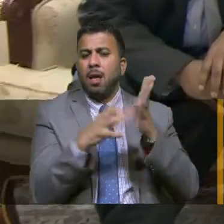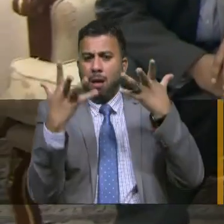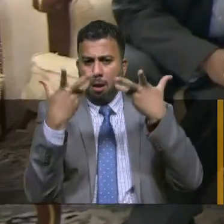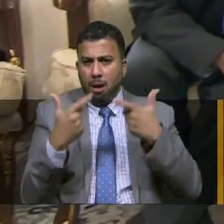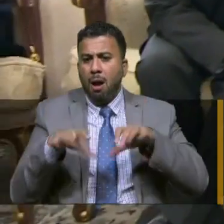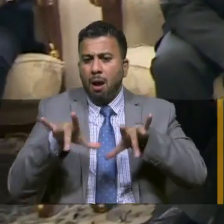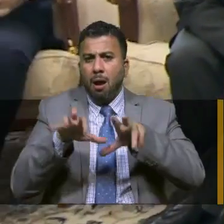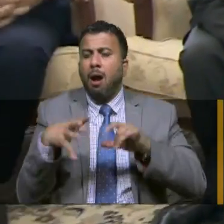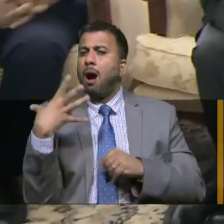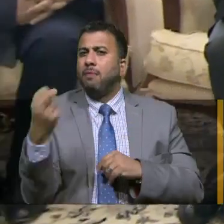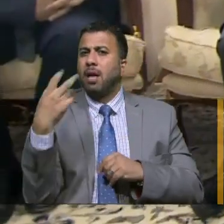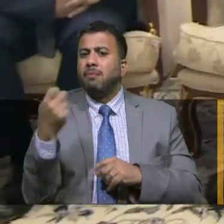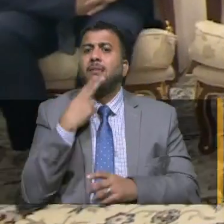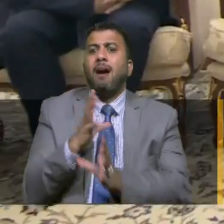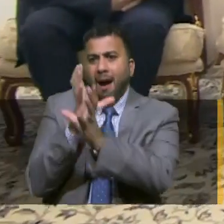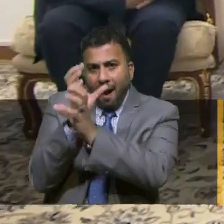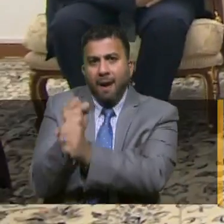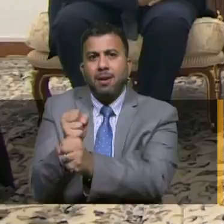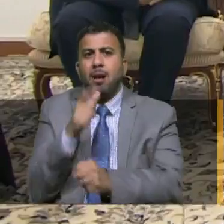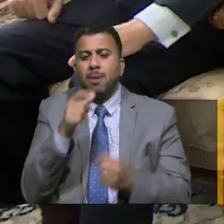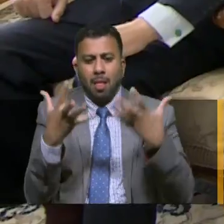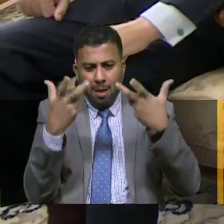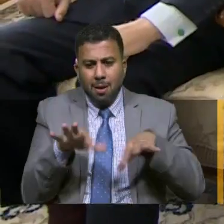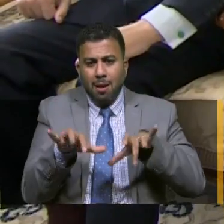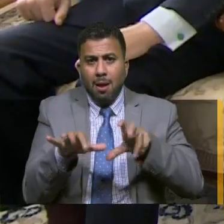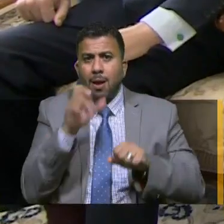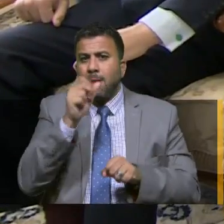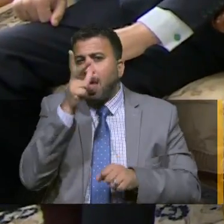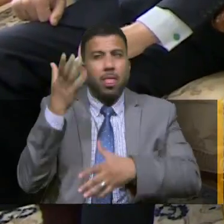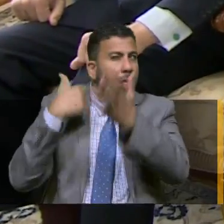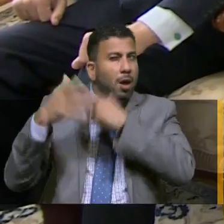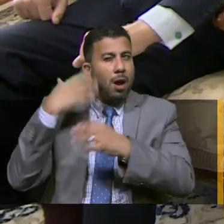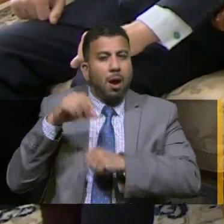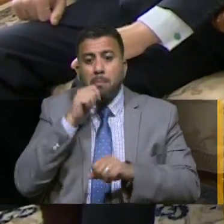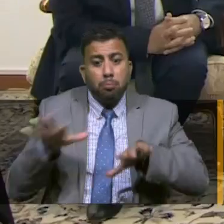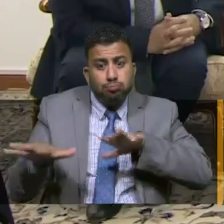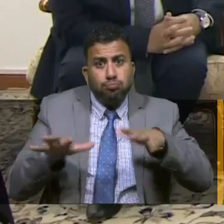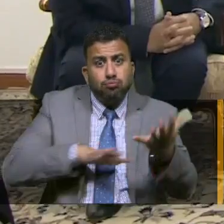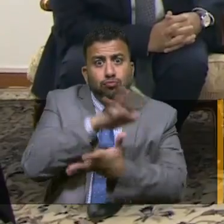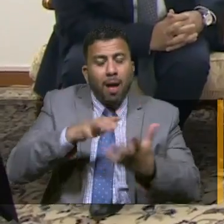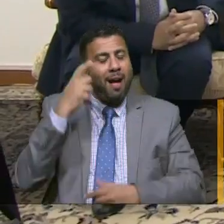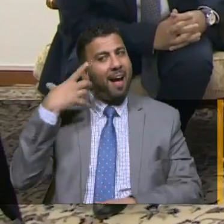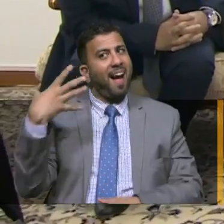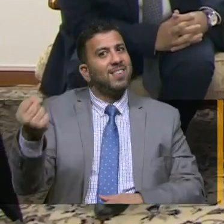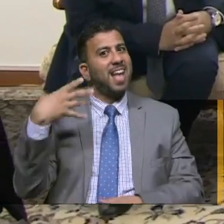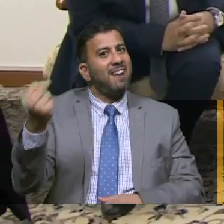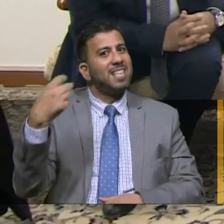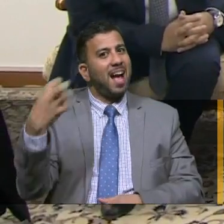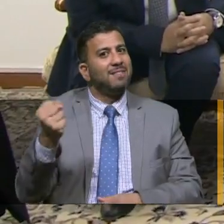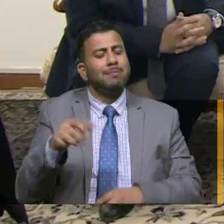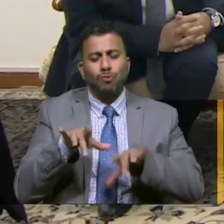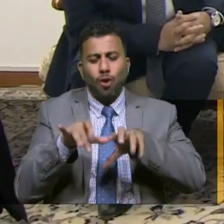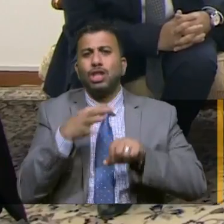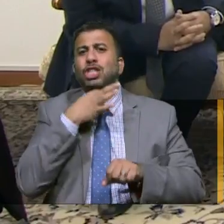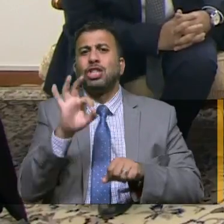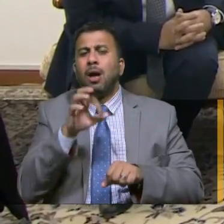كأداة للاستعداد والوقاية، والتوثيق الرقمي واستعادة التراث بعد الكوارث، والتكنولوجيا الجديدة للتوثيق،